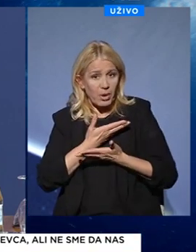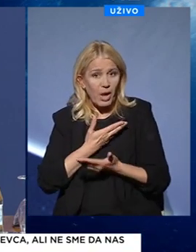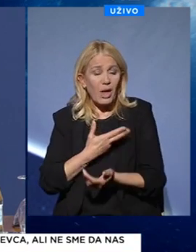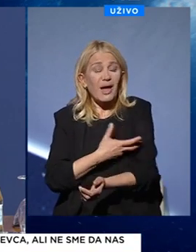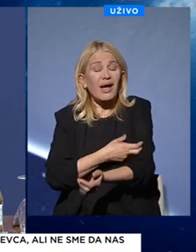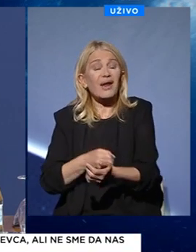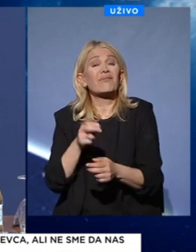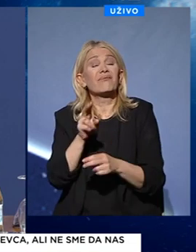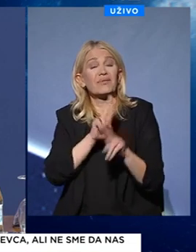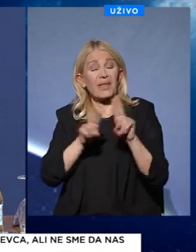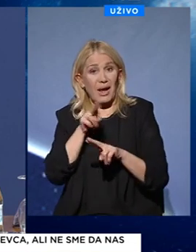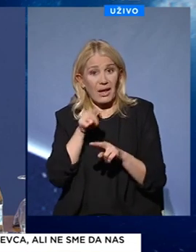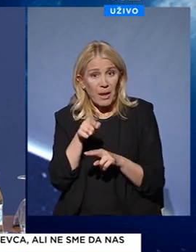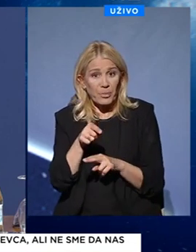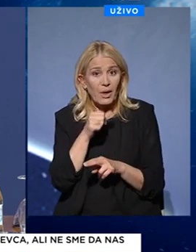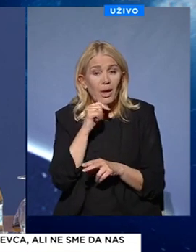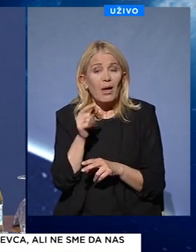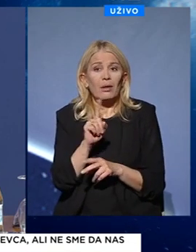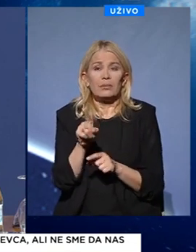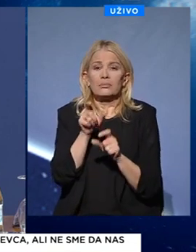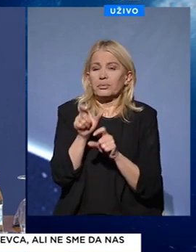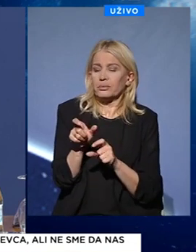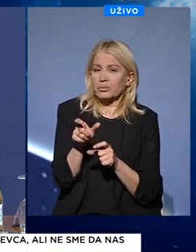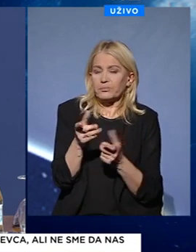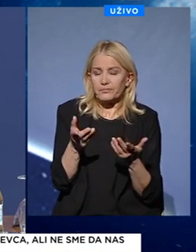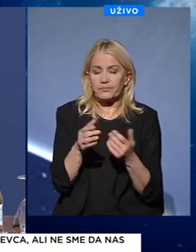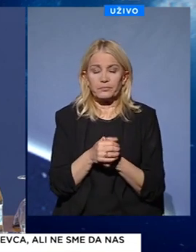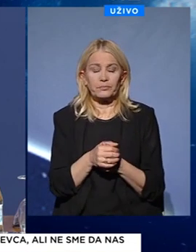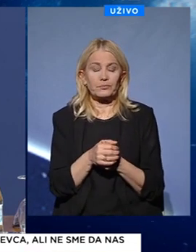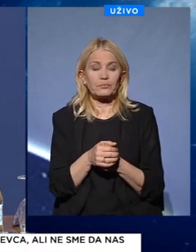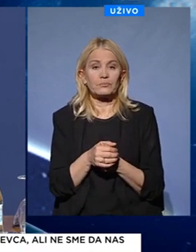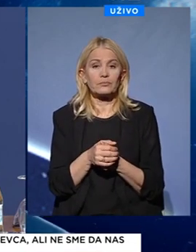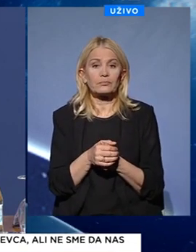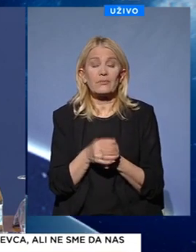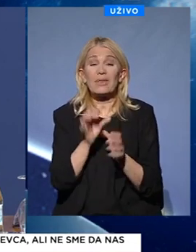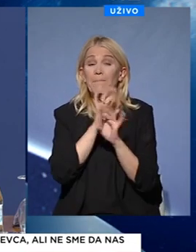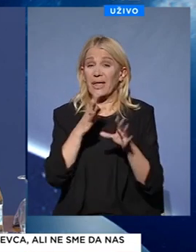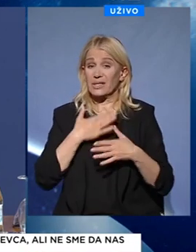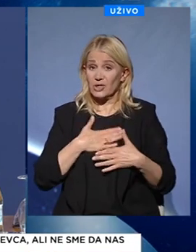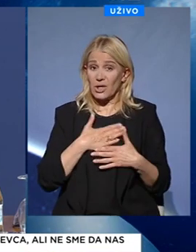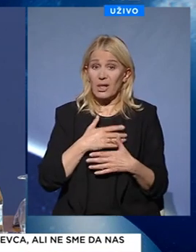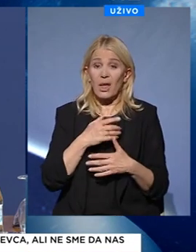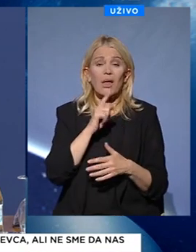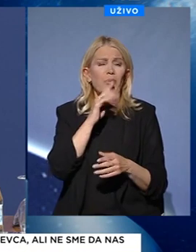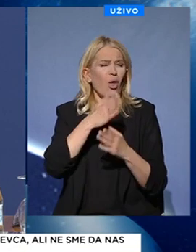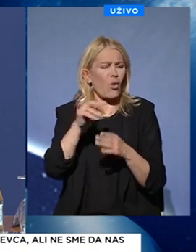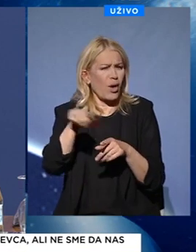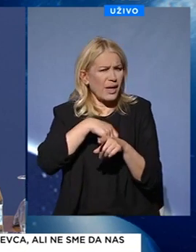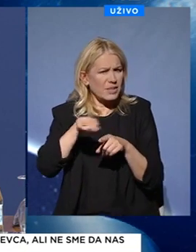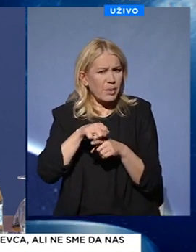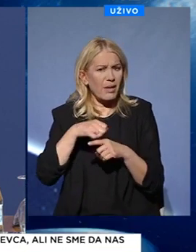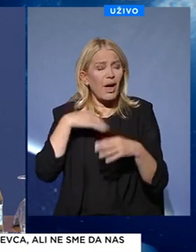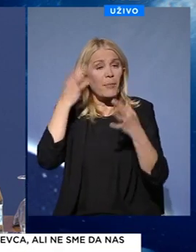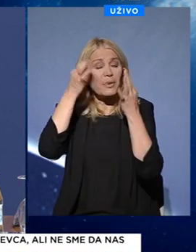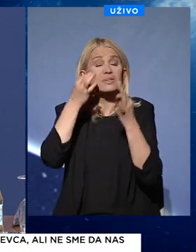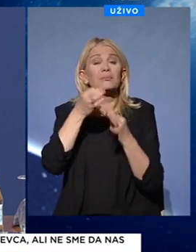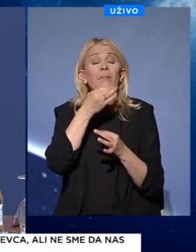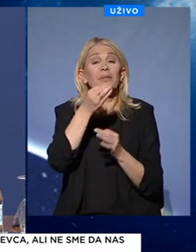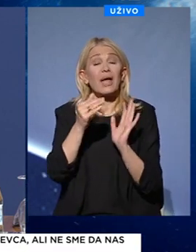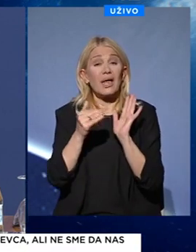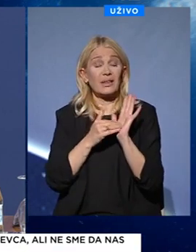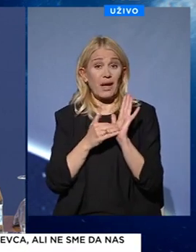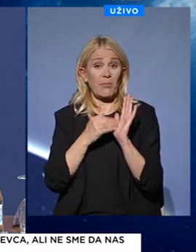plazmom, odnosno nisu podobni za nju? Bez želje da bilo koga ispravljam, mislim da bi pitanje trebalo